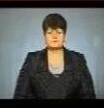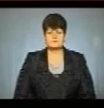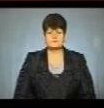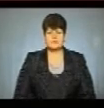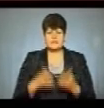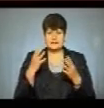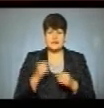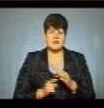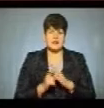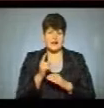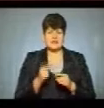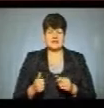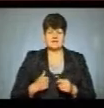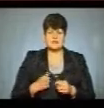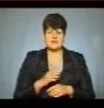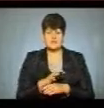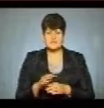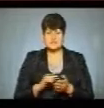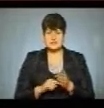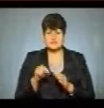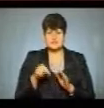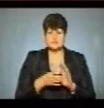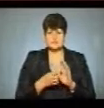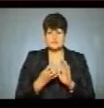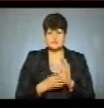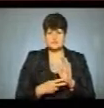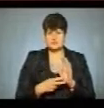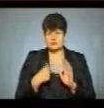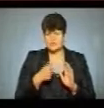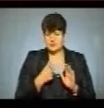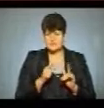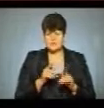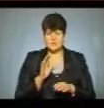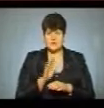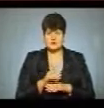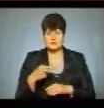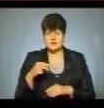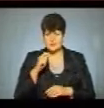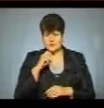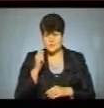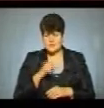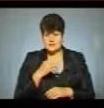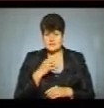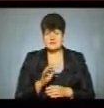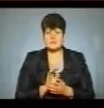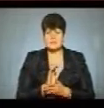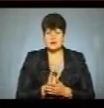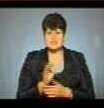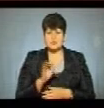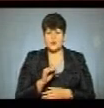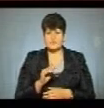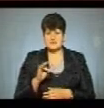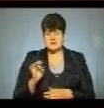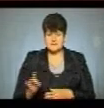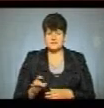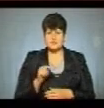День ракетних військ і артилерії відзначають із 1997 року згідно з указом президента України, повідомив пресофіцер Юрій Кульпа. За